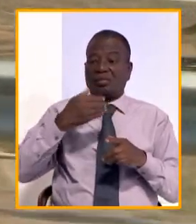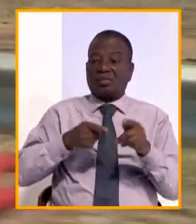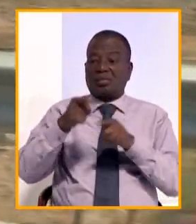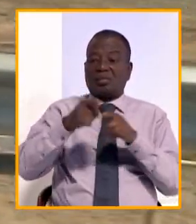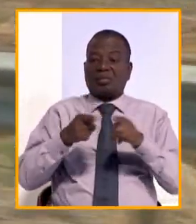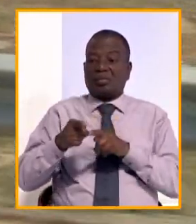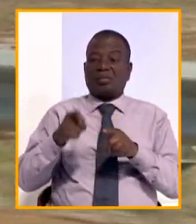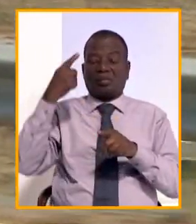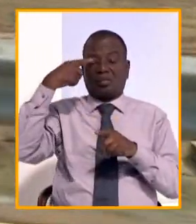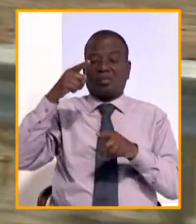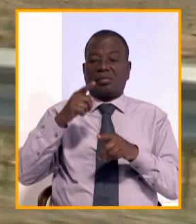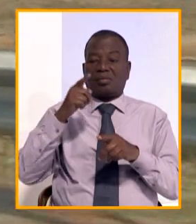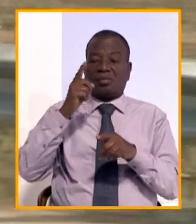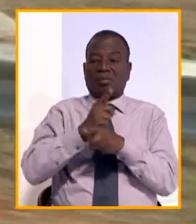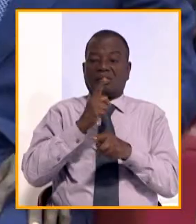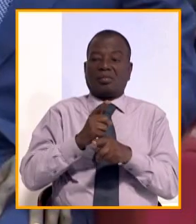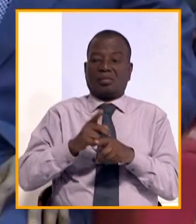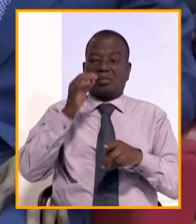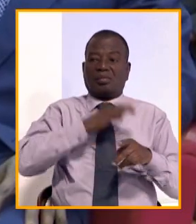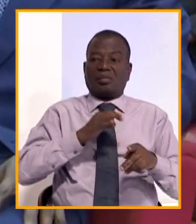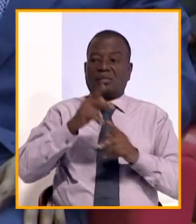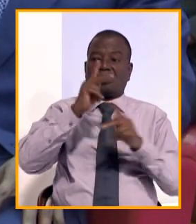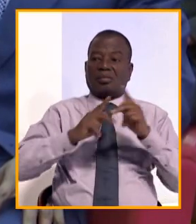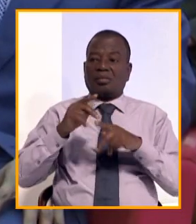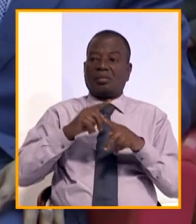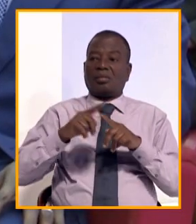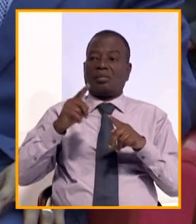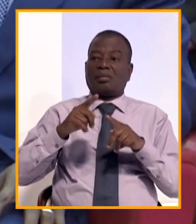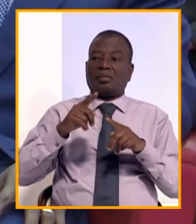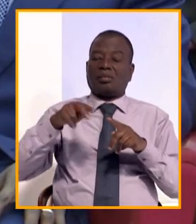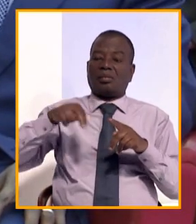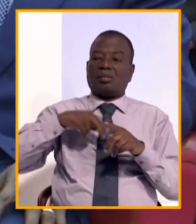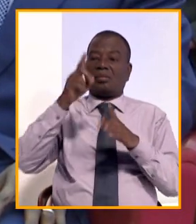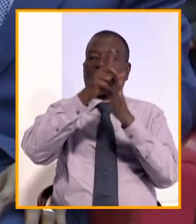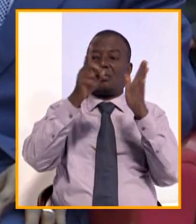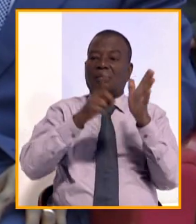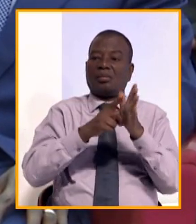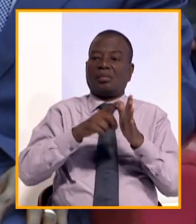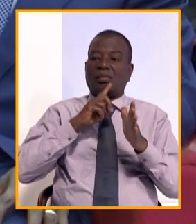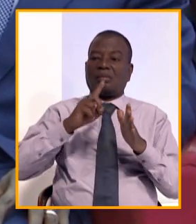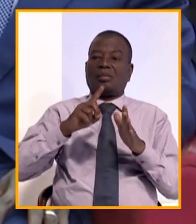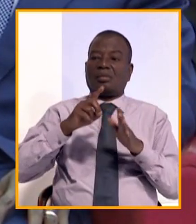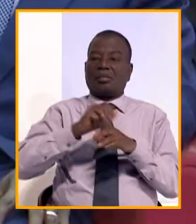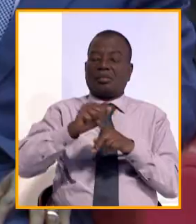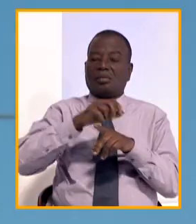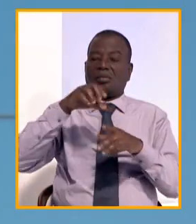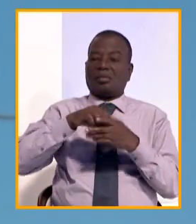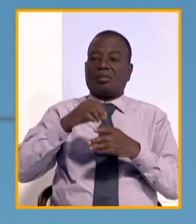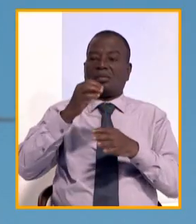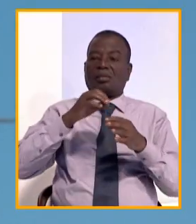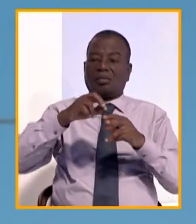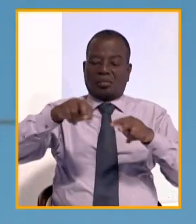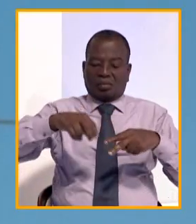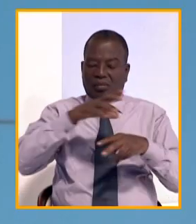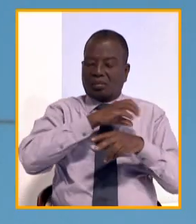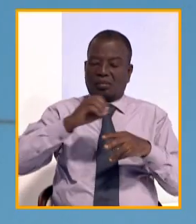en vue de garantir le bien-être des populations. Ce faisant, une des clés fondamentales est la pratique de l'évaluation